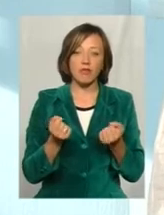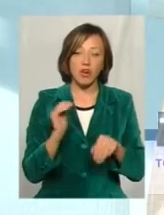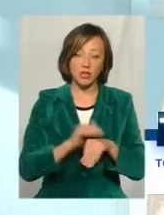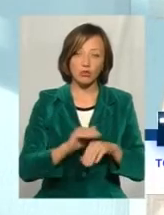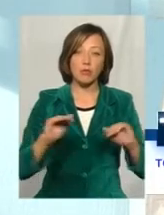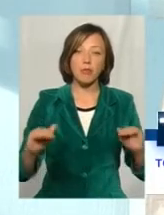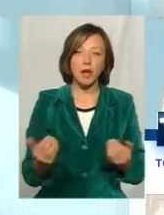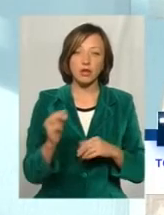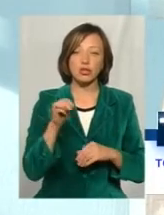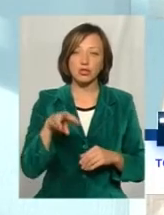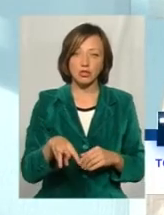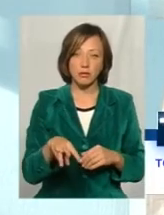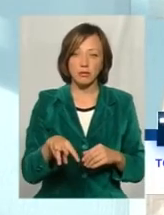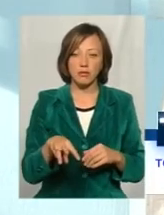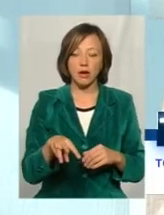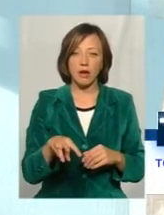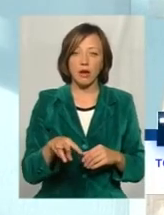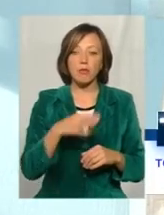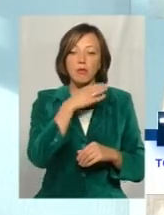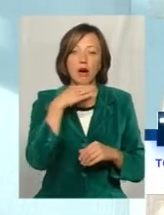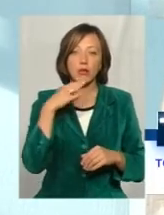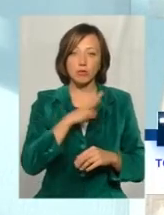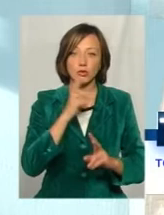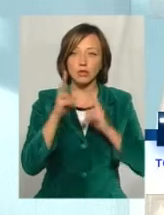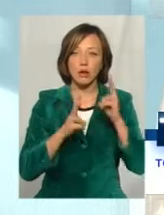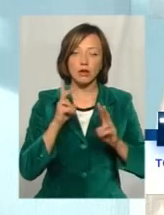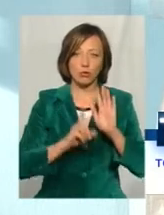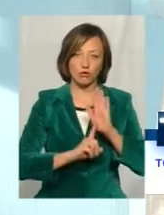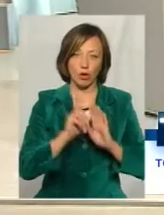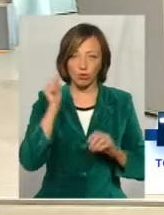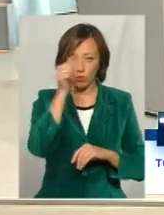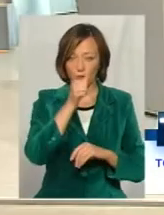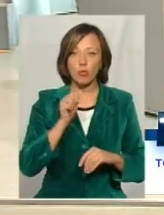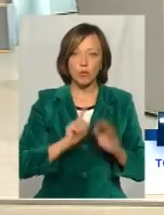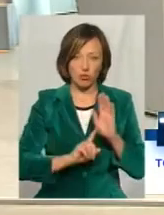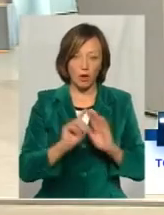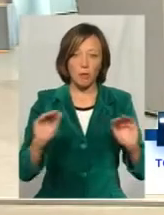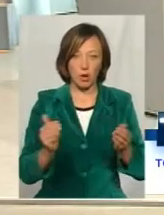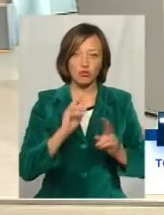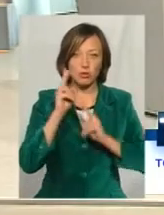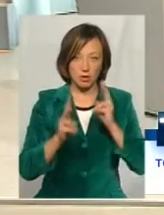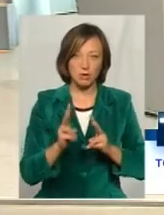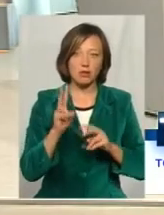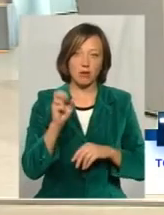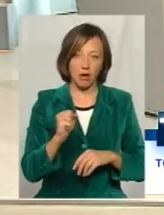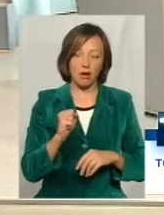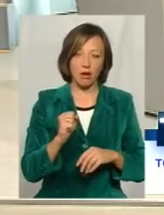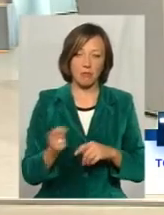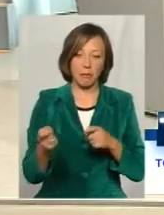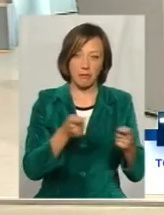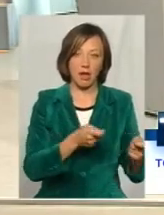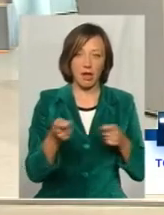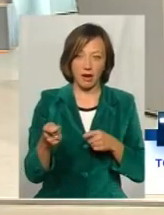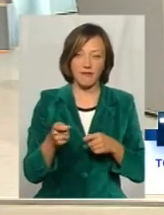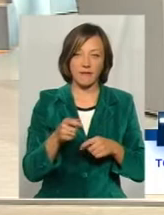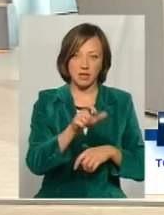фактично менша, ніж тої кількості, яку ми отримували ще на початку року. Тобто почали менше скаржитись на перевізників, так? Пане